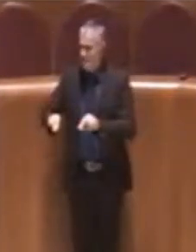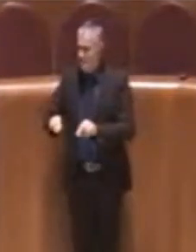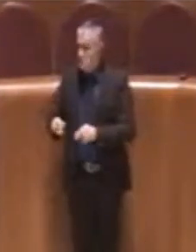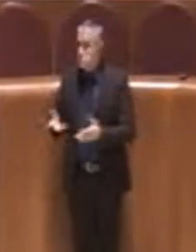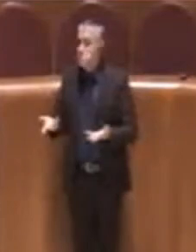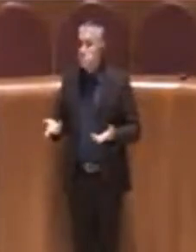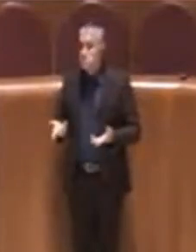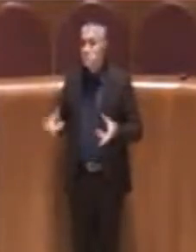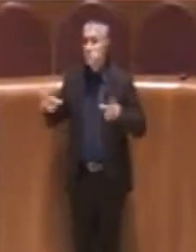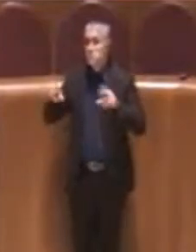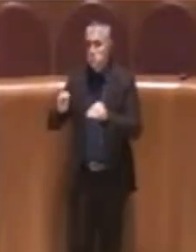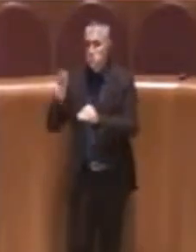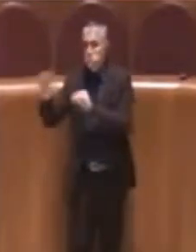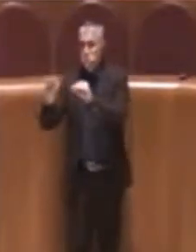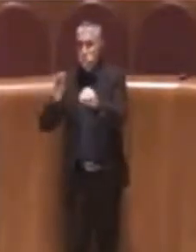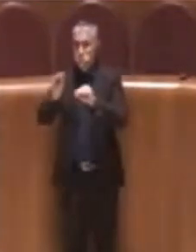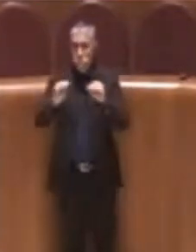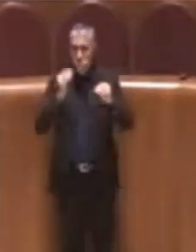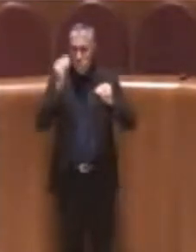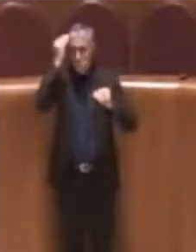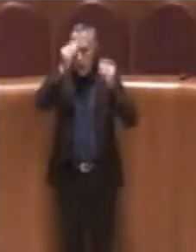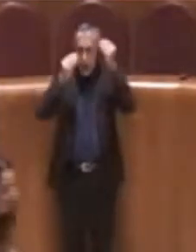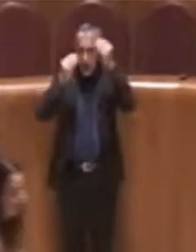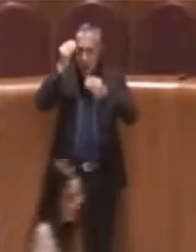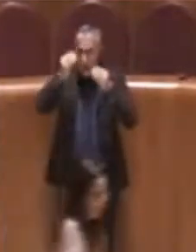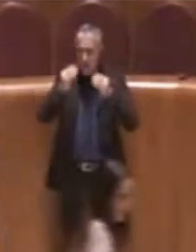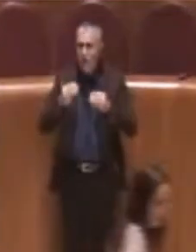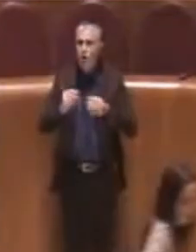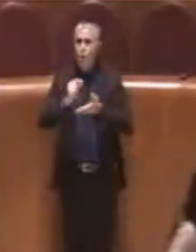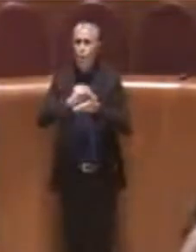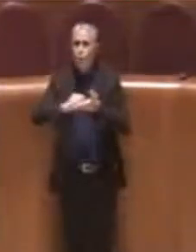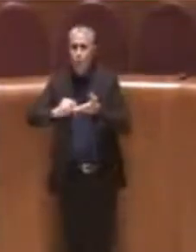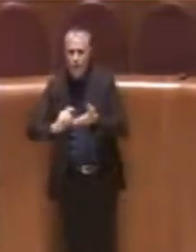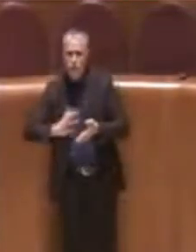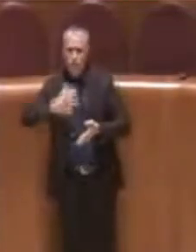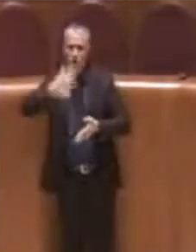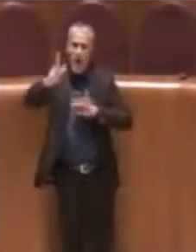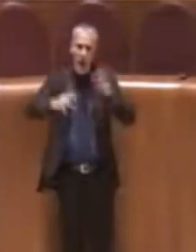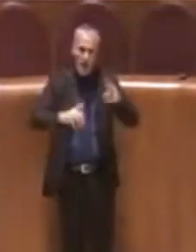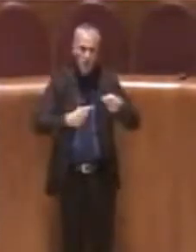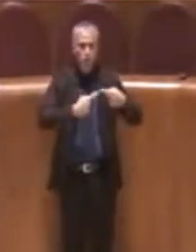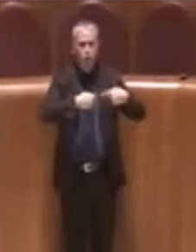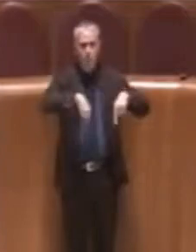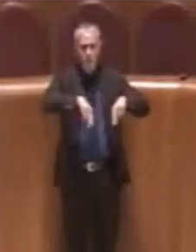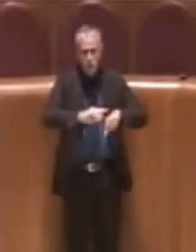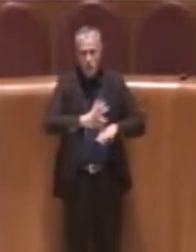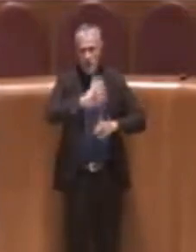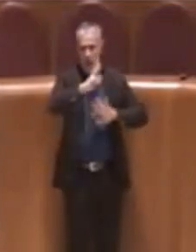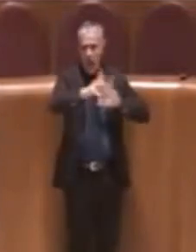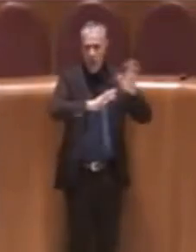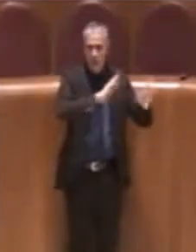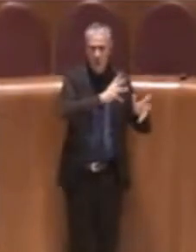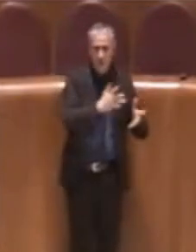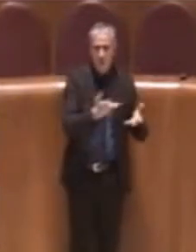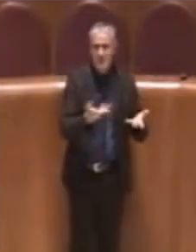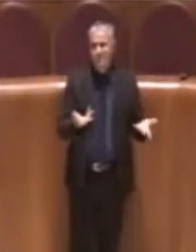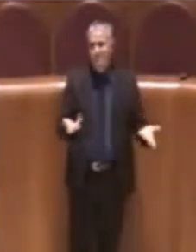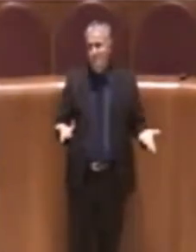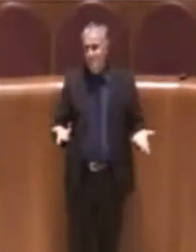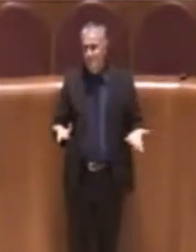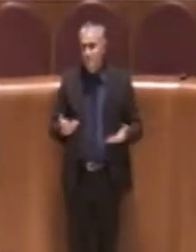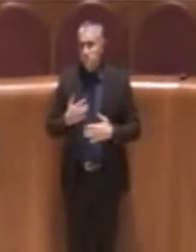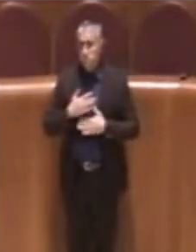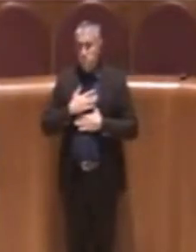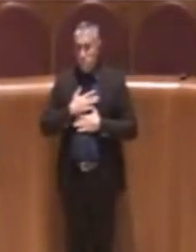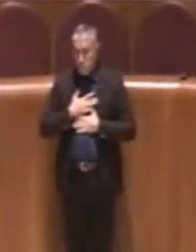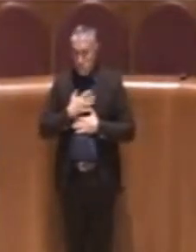nuovi pareri hanno coinvolto altri uffici ed altre commissioni. Ecco, io ho capito che